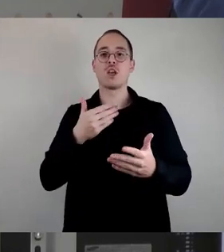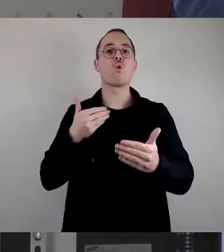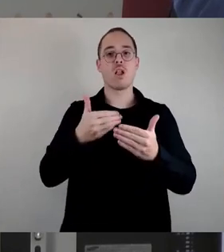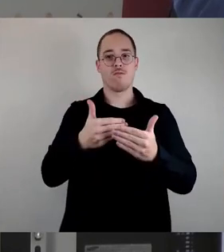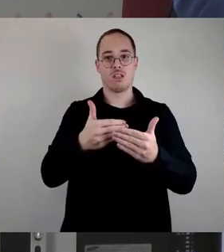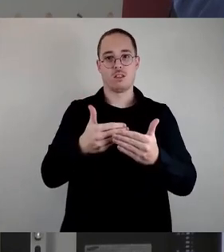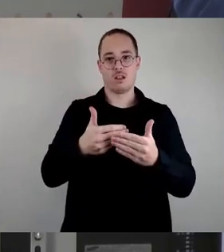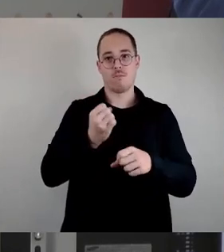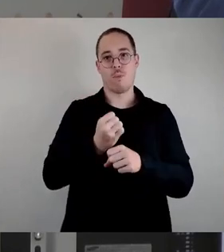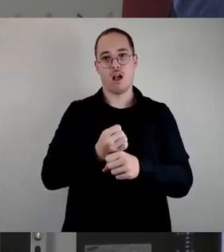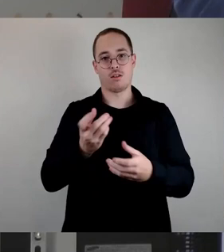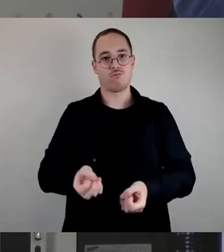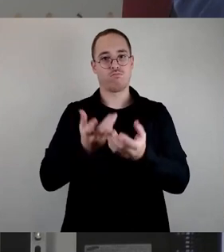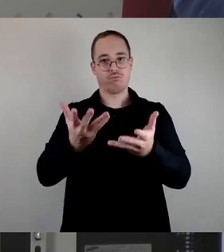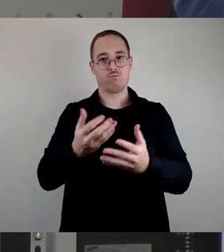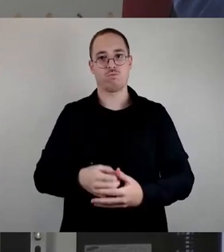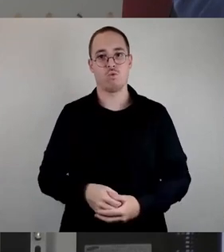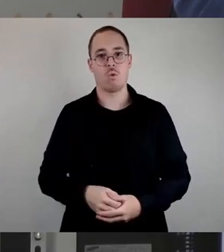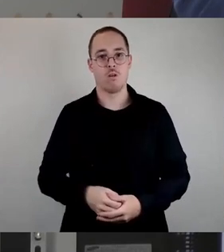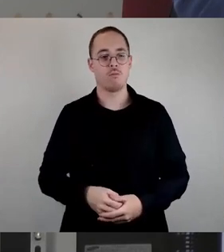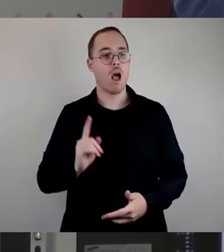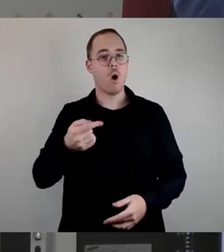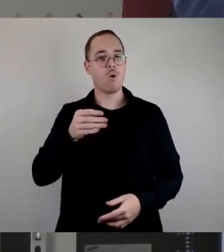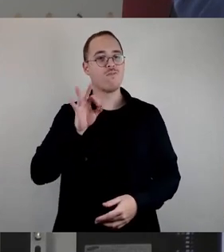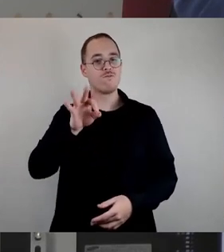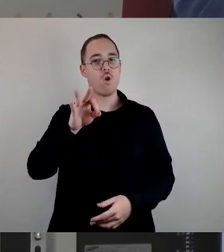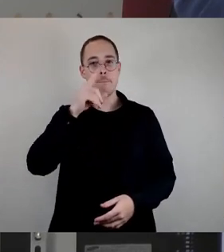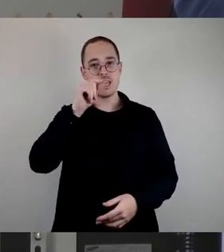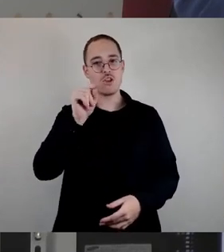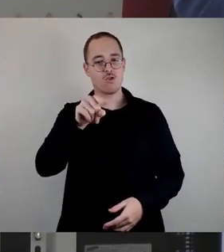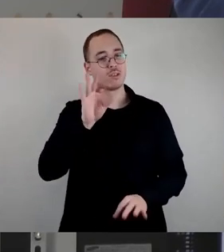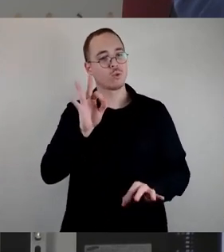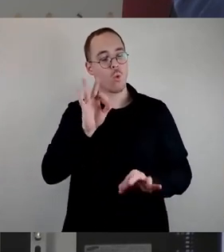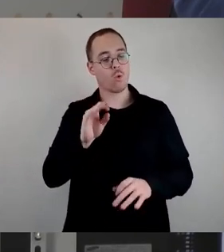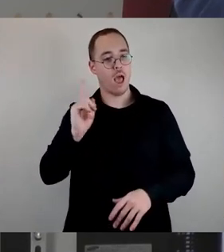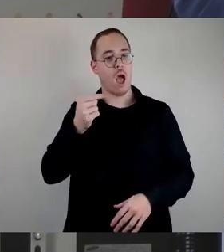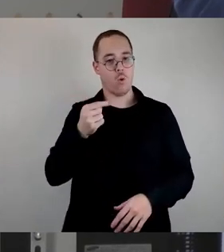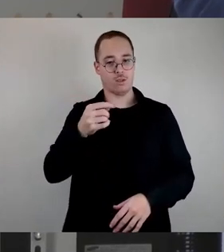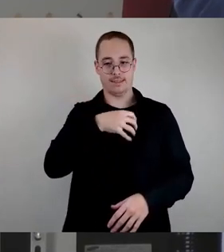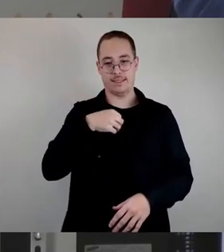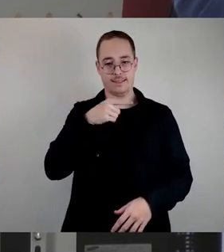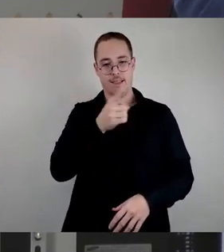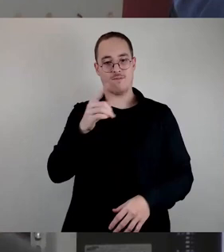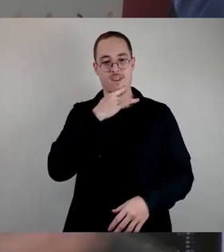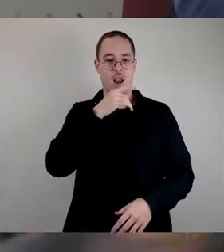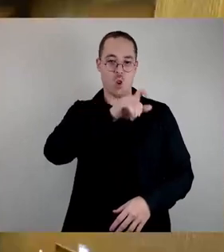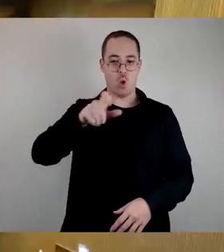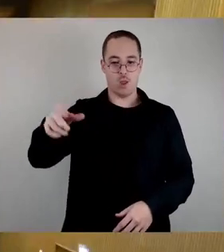sich das insbesondere in Pieschen, aber auch darüber hinaus in Dresden viele Menschen wünschen. Vielen herzlichen Dank.